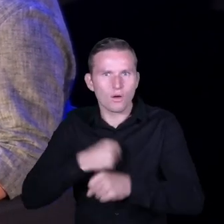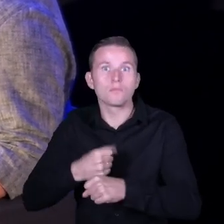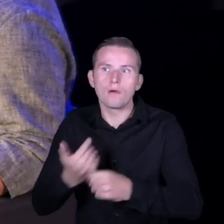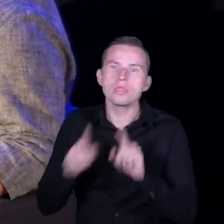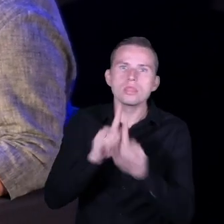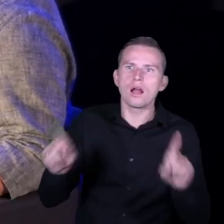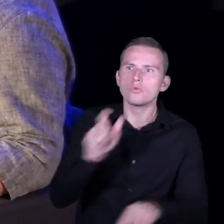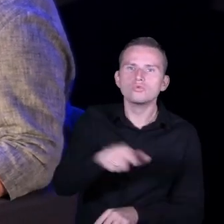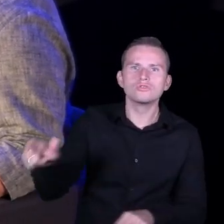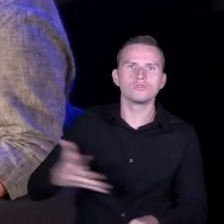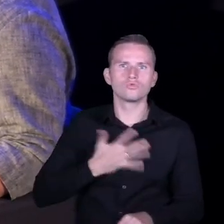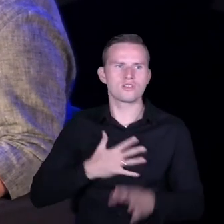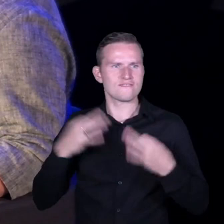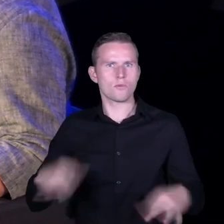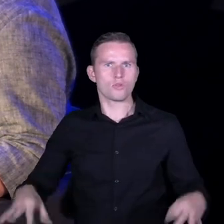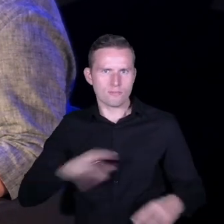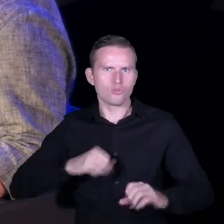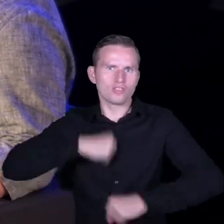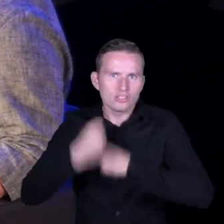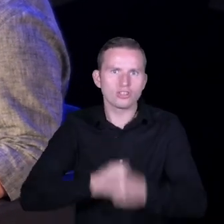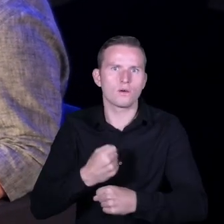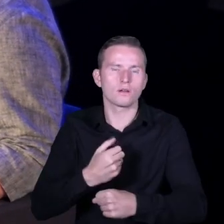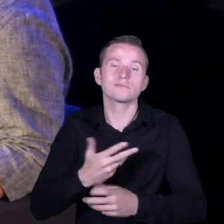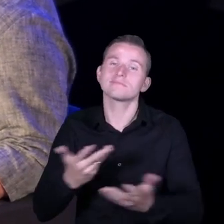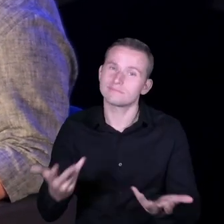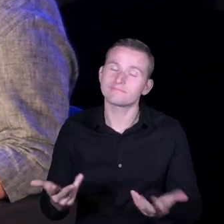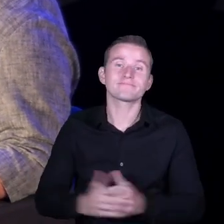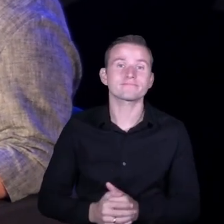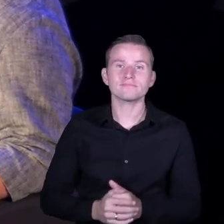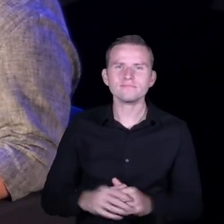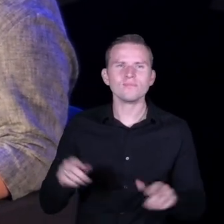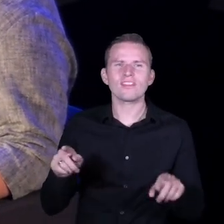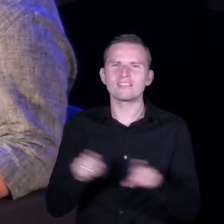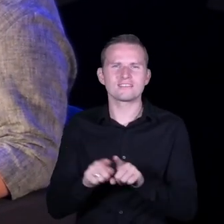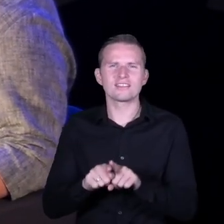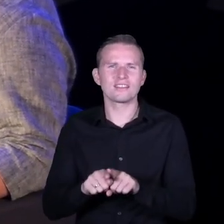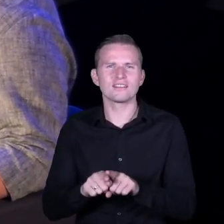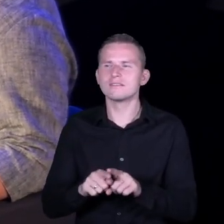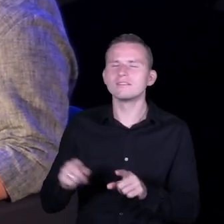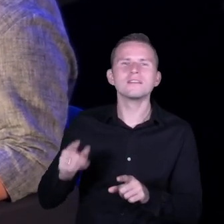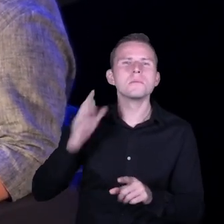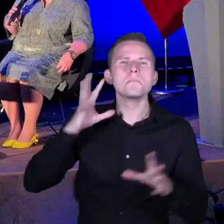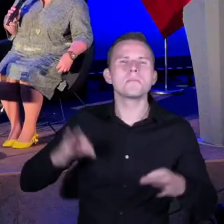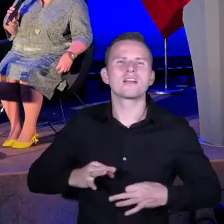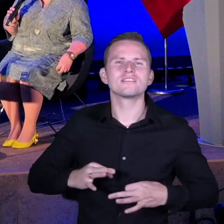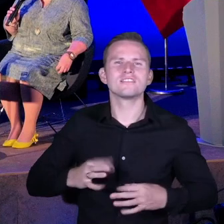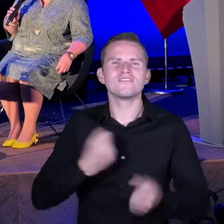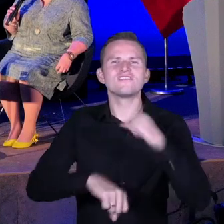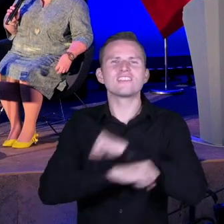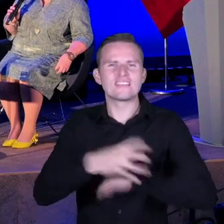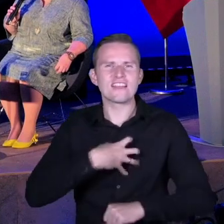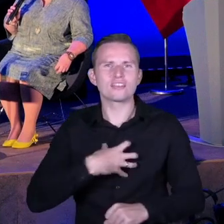swobodę działania. Chciałabym podkreślić niezwykle i wrócić do prezentacji pani wicedyrektor, bo pierwszym